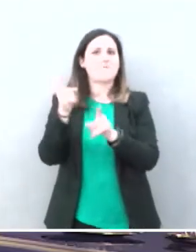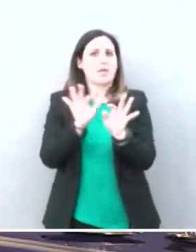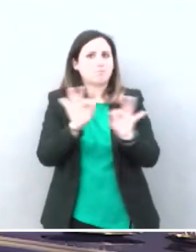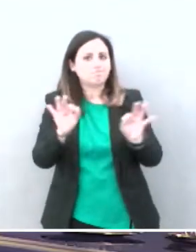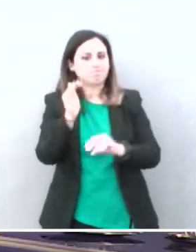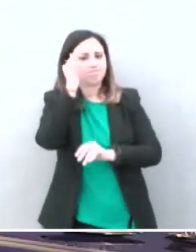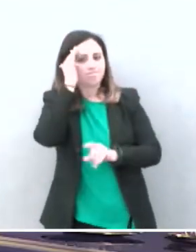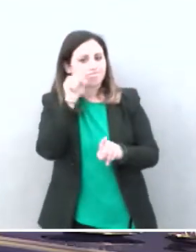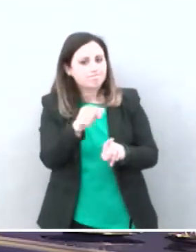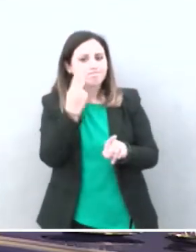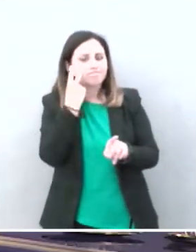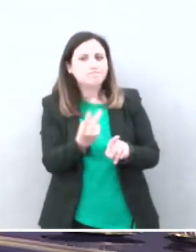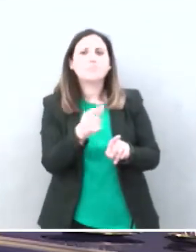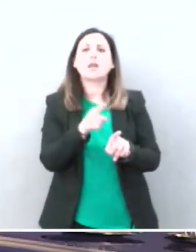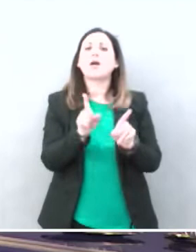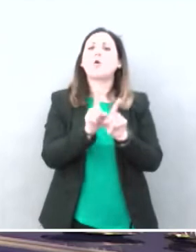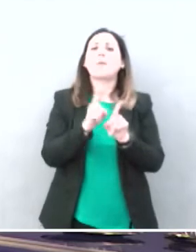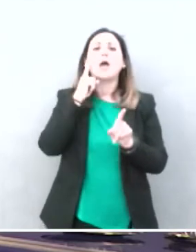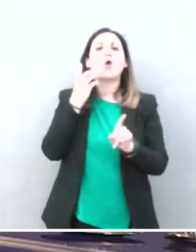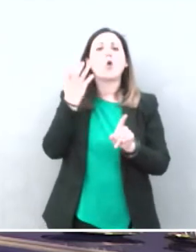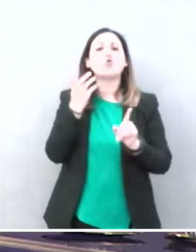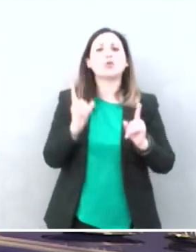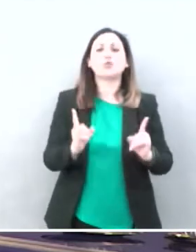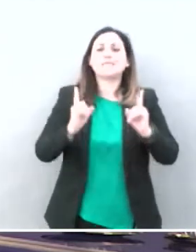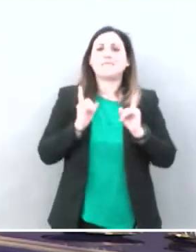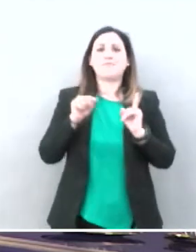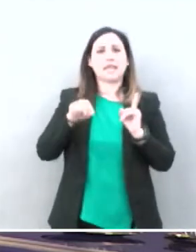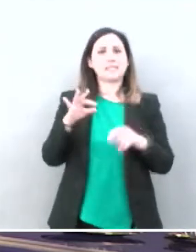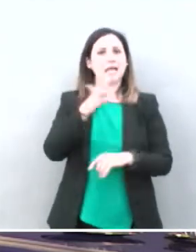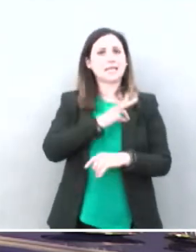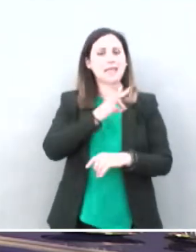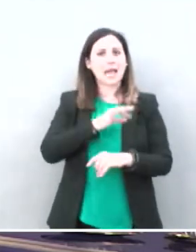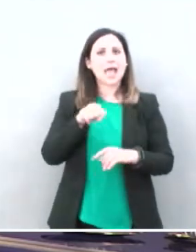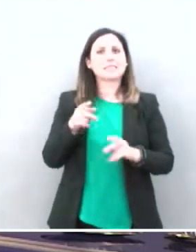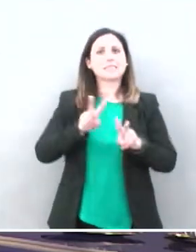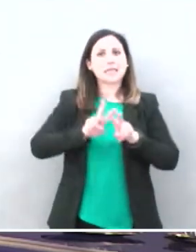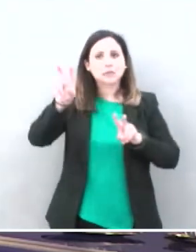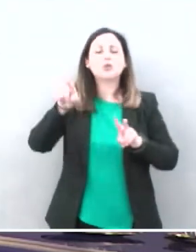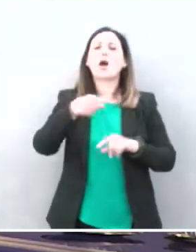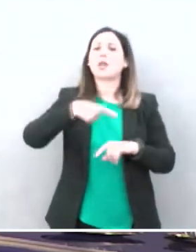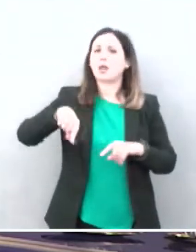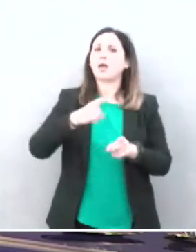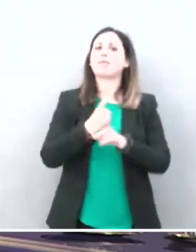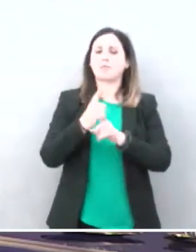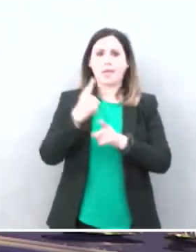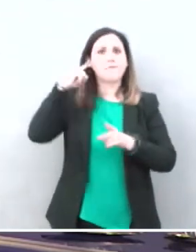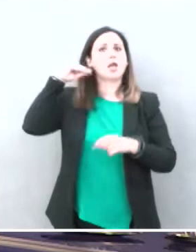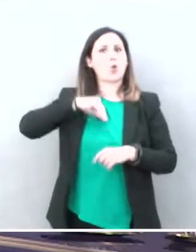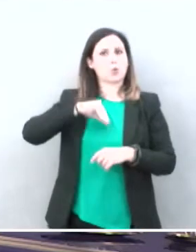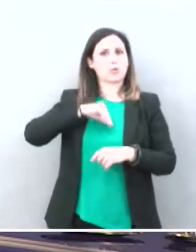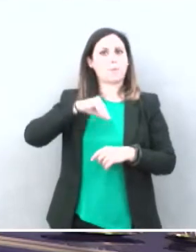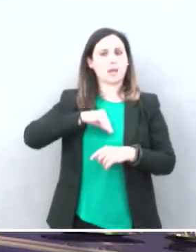concetto di difesa dell'interesse nazionale, di cui dobbiamo prendere coscienza e che dobbiamo declinare chiaramente in una